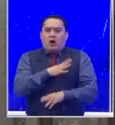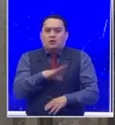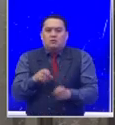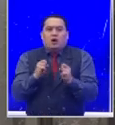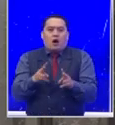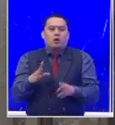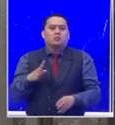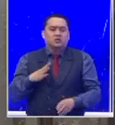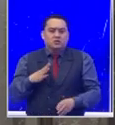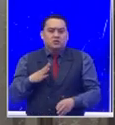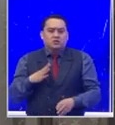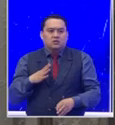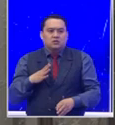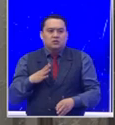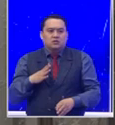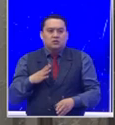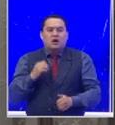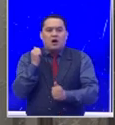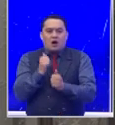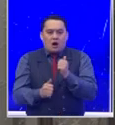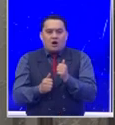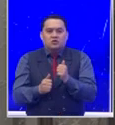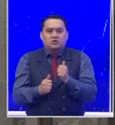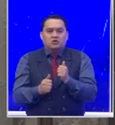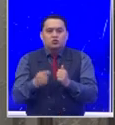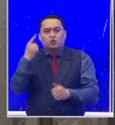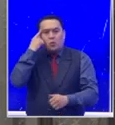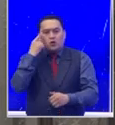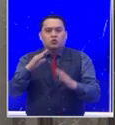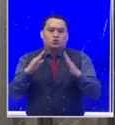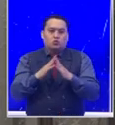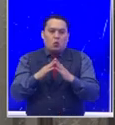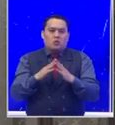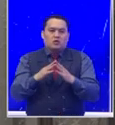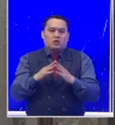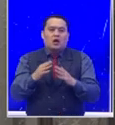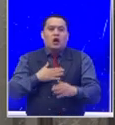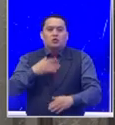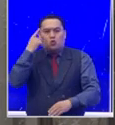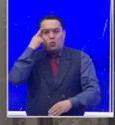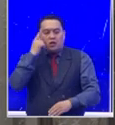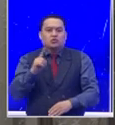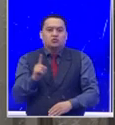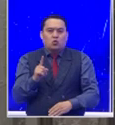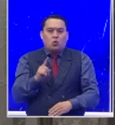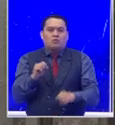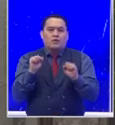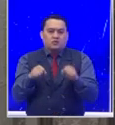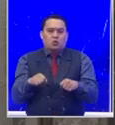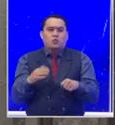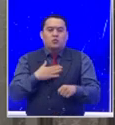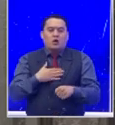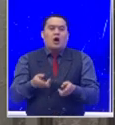Как так? Может быть, и каждый, наверное, в то время думал, может быть, мой дом не тронуло, так же и я думала, может быть, мое